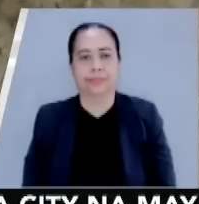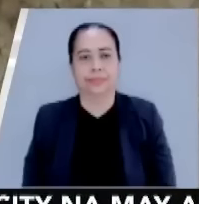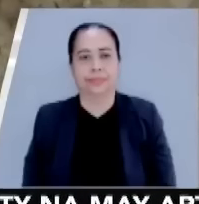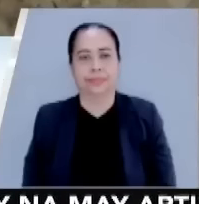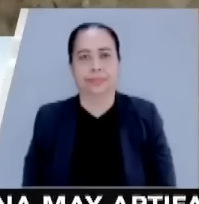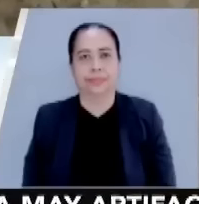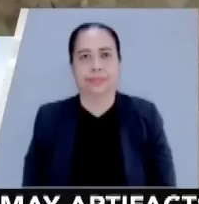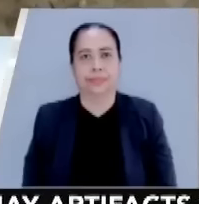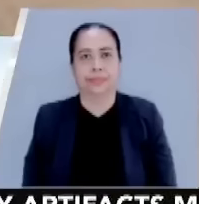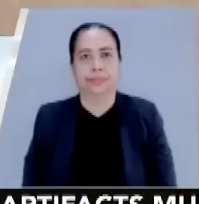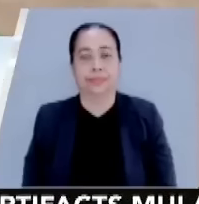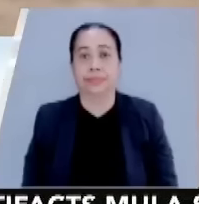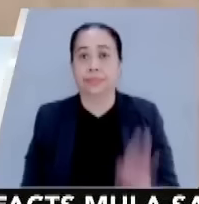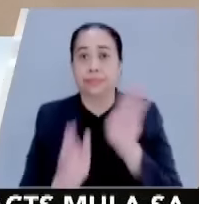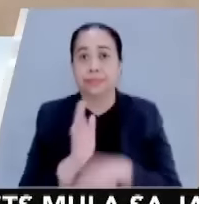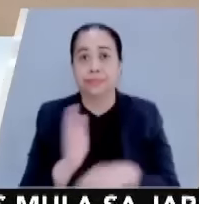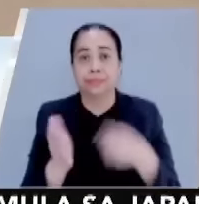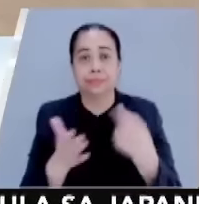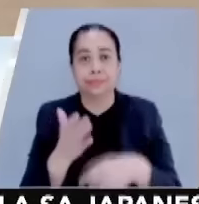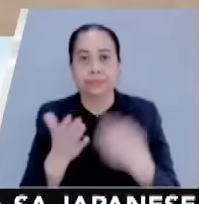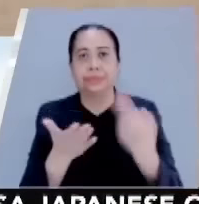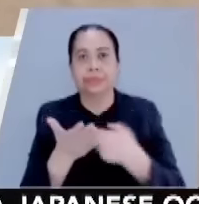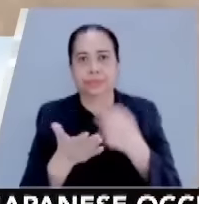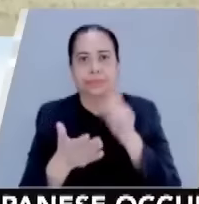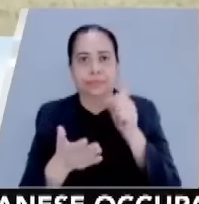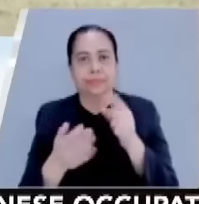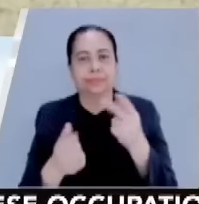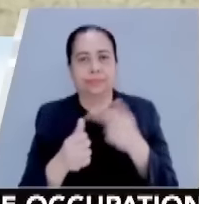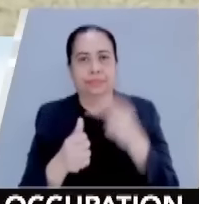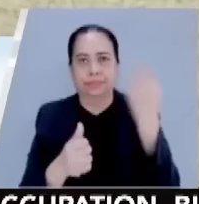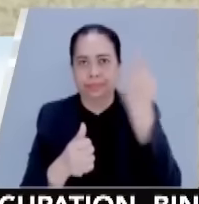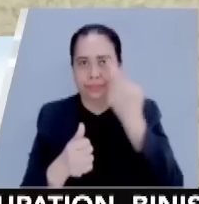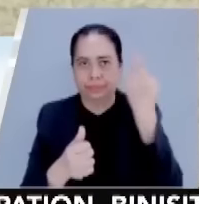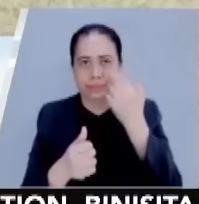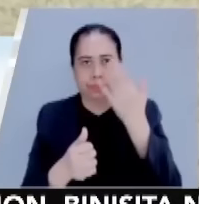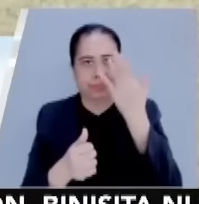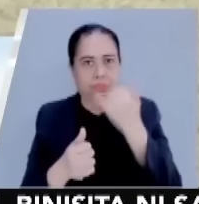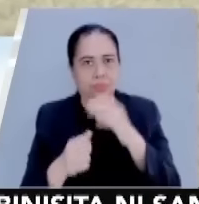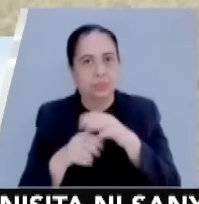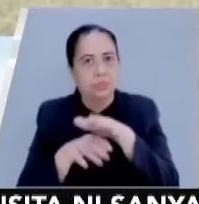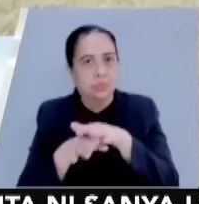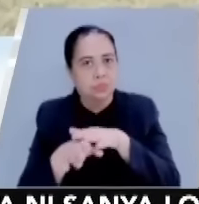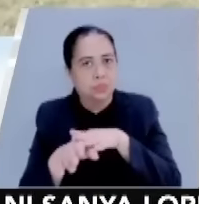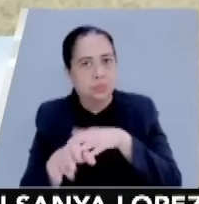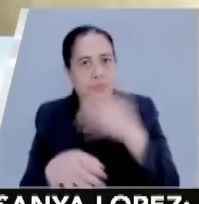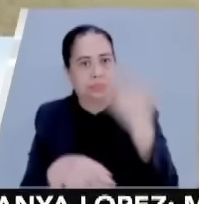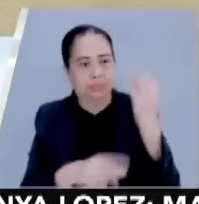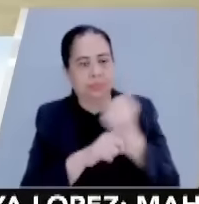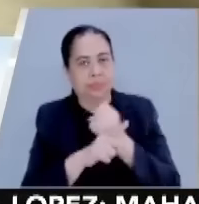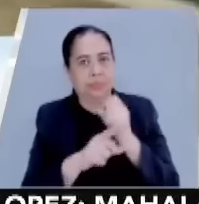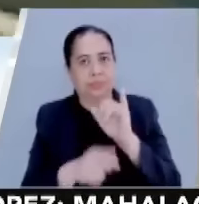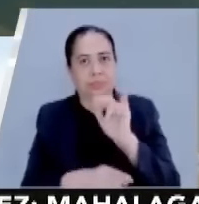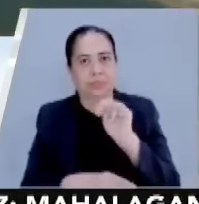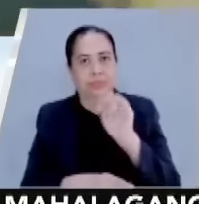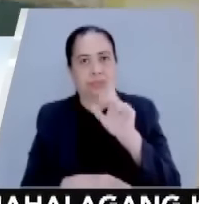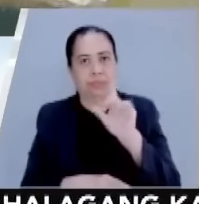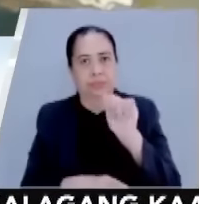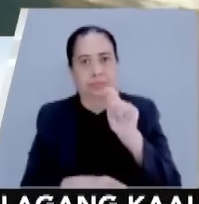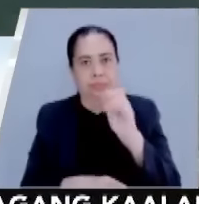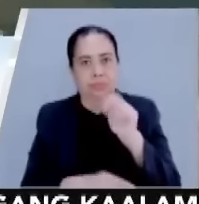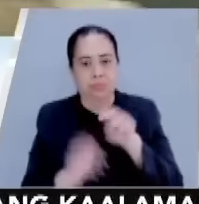Ang pagmura daw ng presyo ng bigas ang isa sa pangunahing dahilan kung bakit bumagal nitong Setyembre ang inflation o paggalaw ng presyo